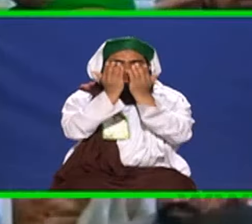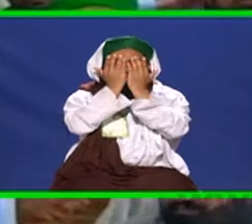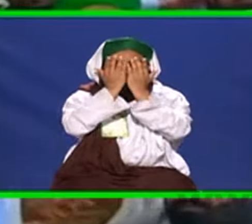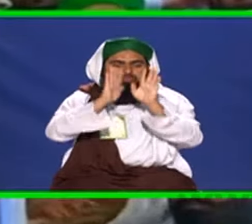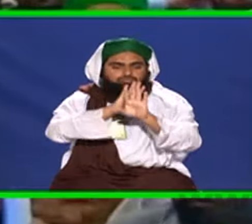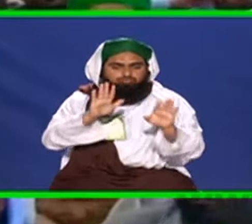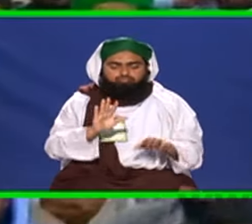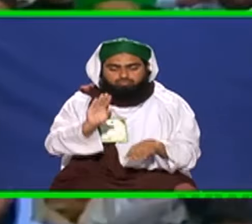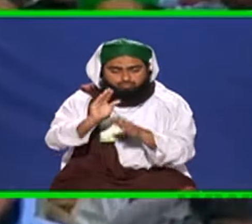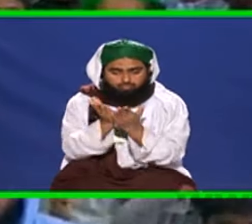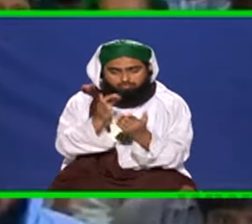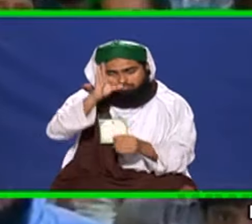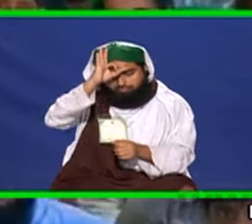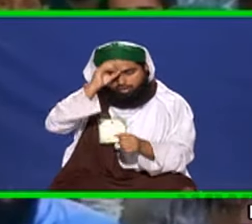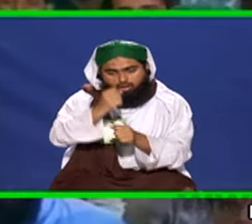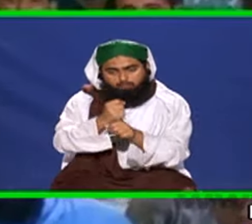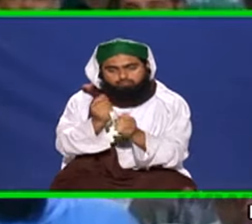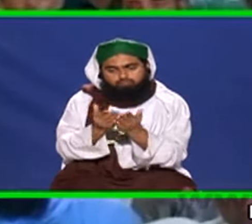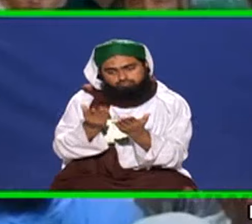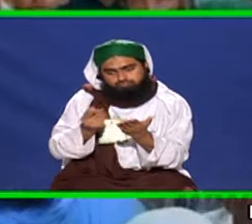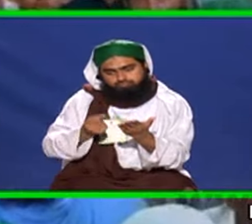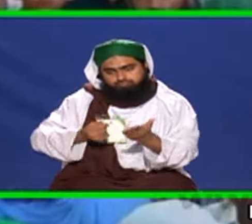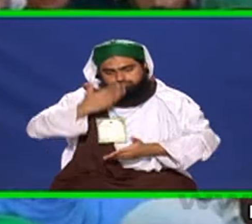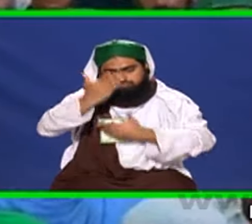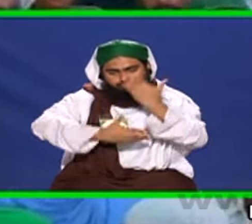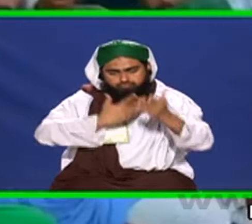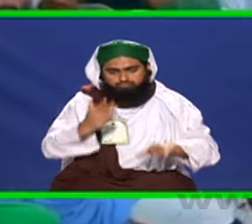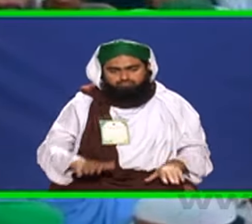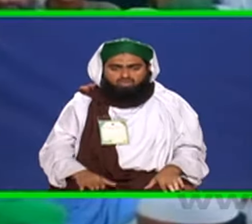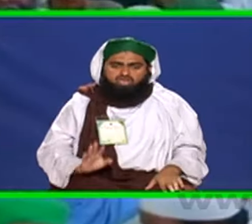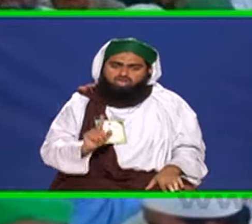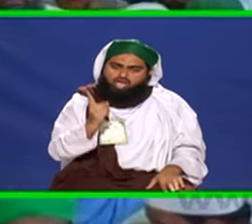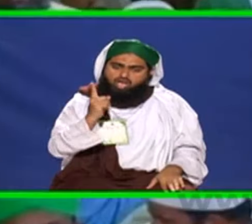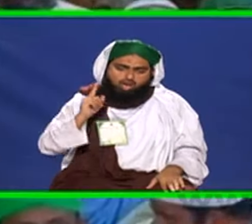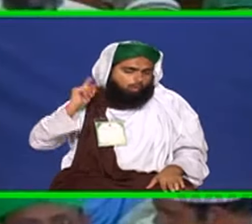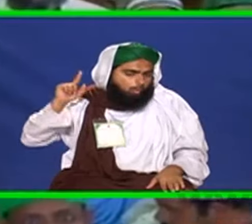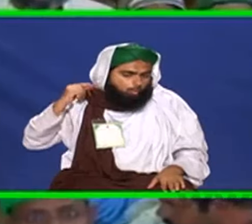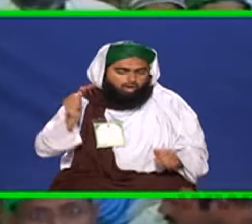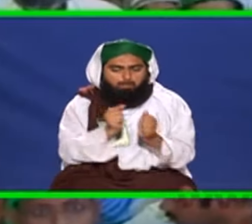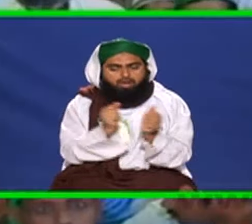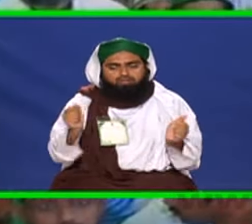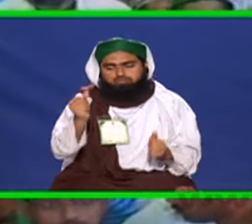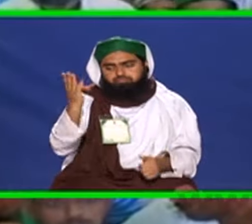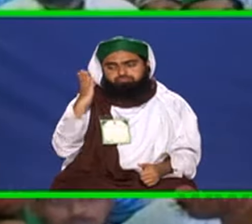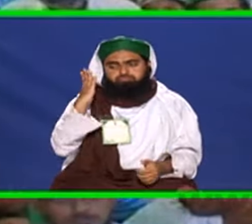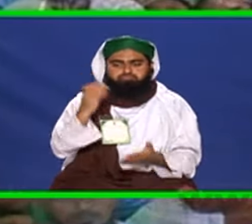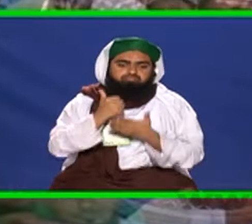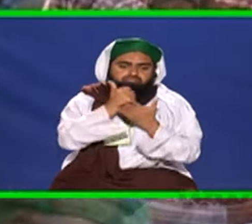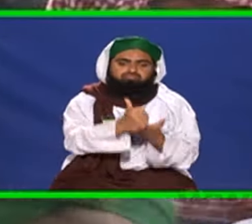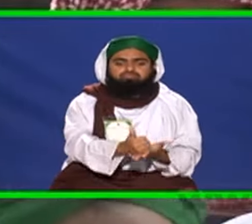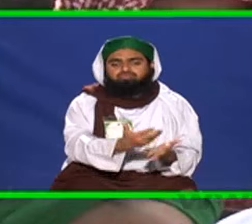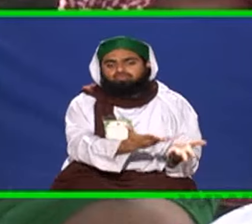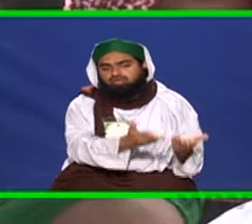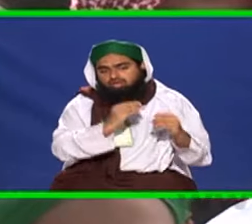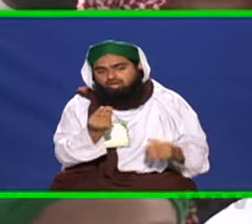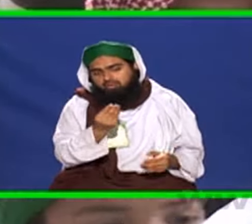اللہ علیہ نقل کرتے ہیں کہ ایک غلام آزاد کرنے کا ثواب جو برتن دھو کر کھانے کے بعد پی لے, لیکن کرے کون,